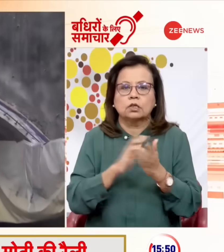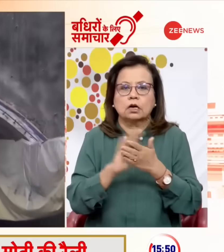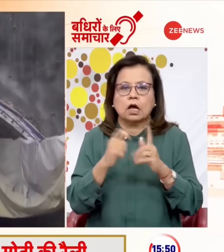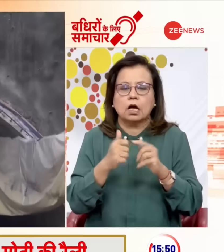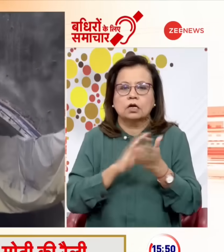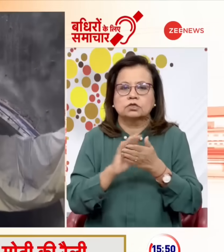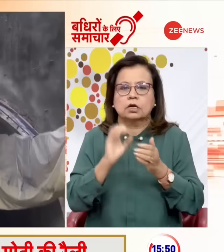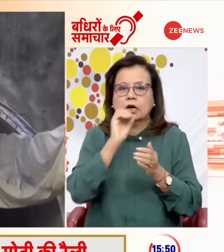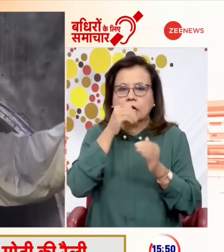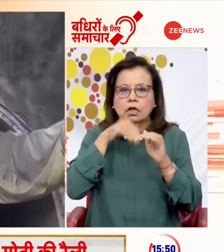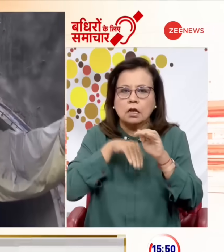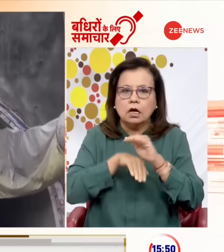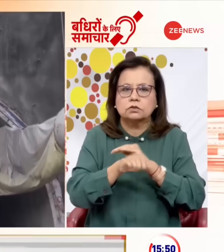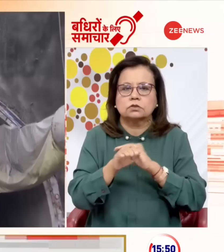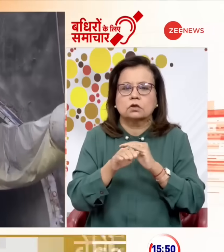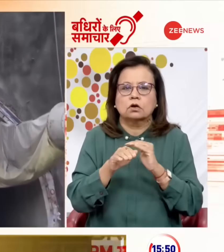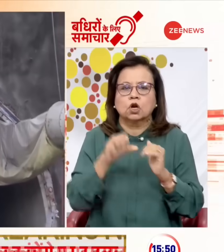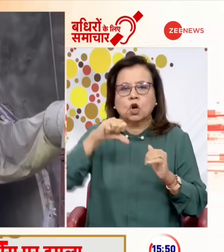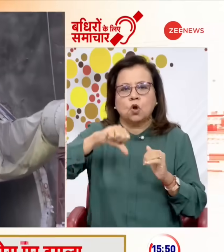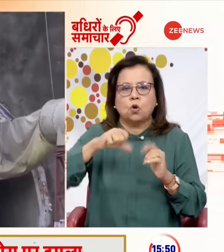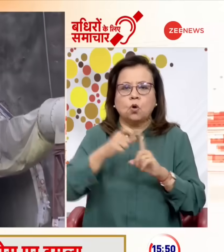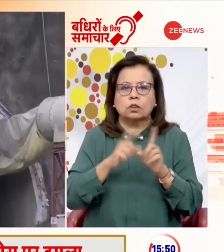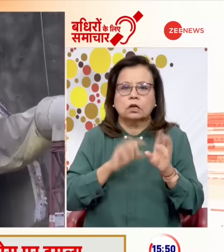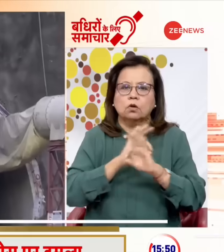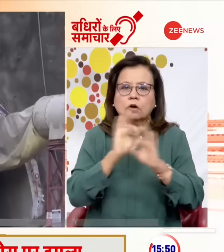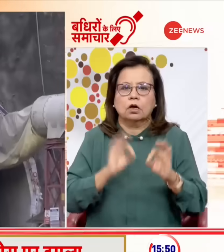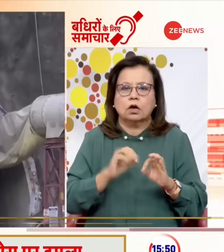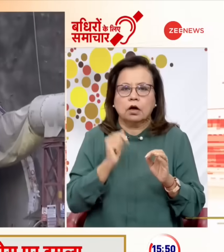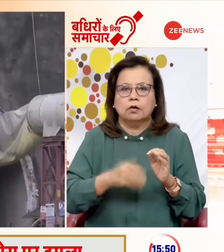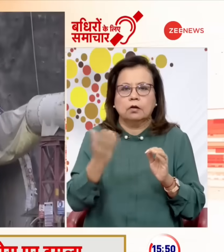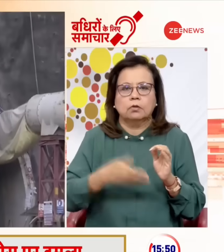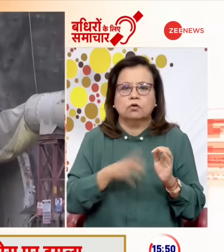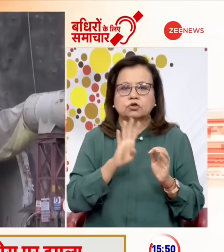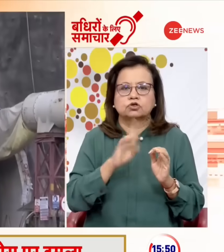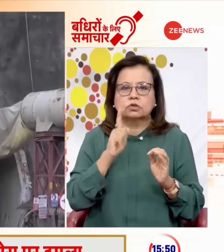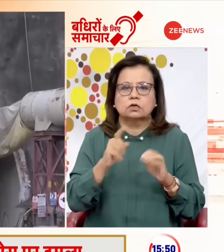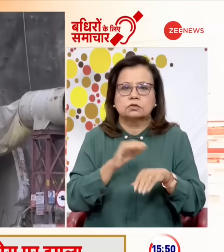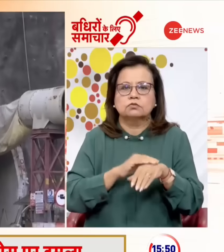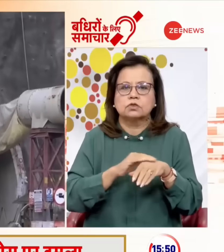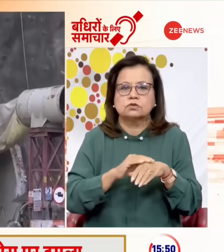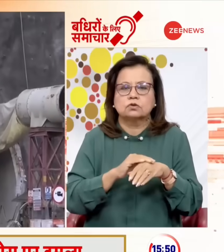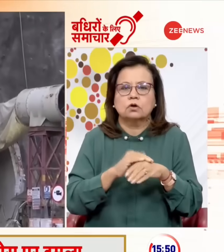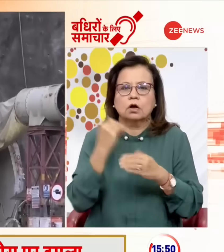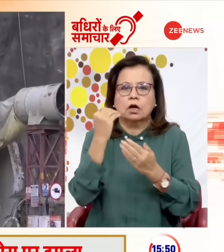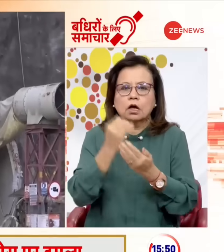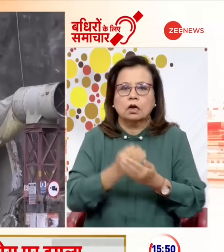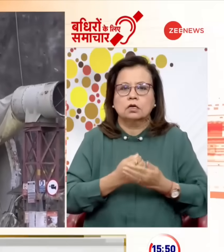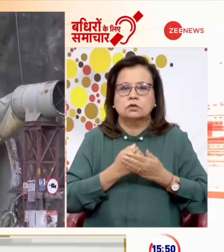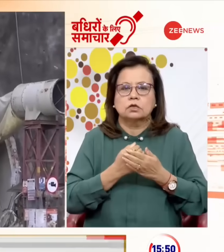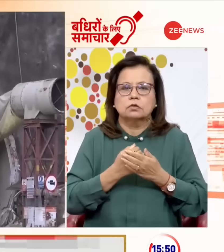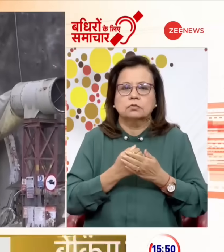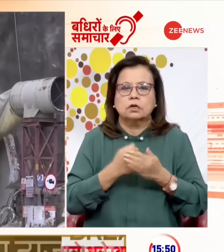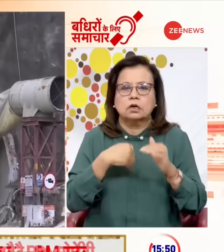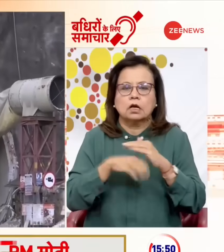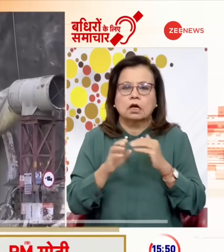उत्तरकाशी टनल हादसे को 9 दिन बीत चुके हैं और अभी तक 41 मजदूरों को